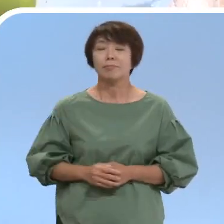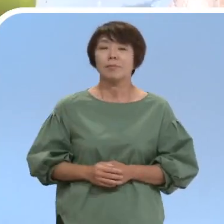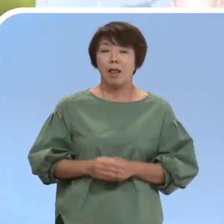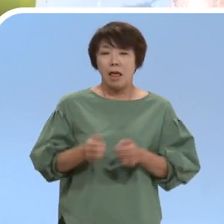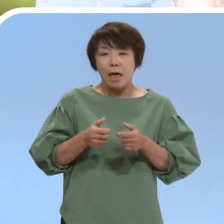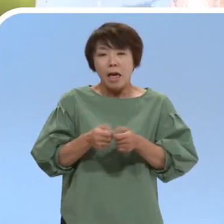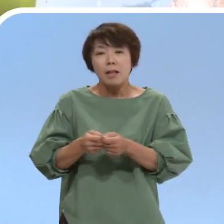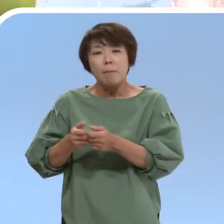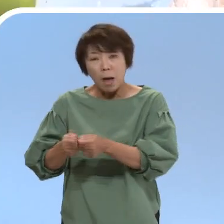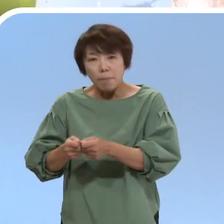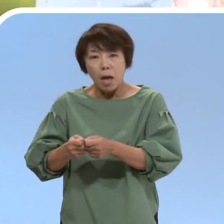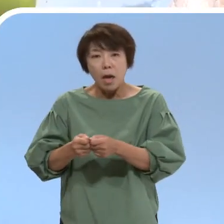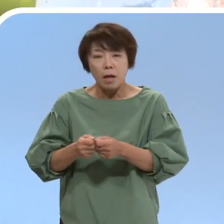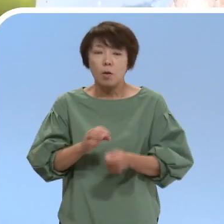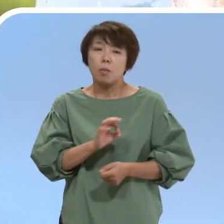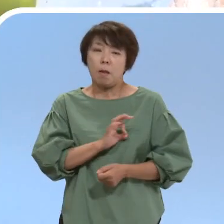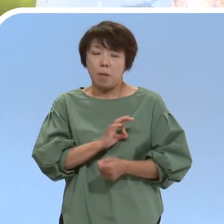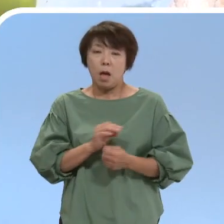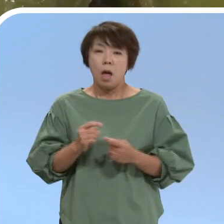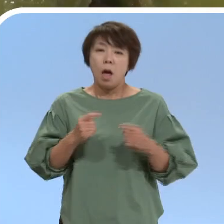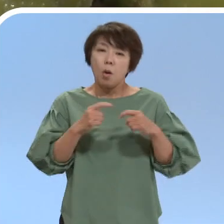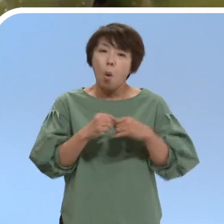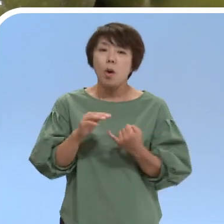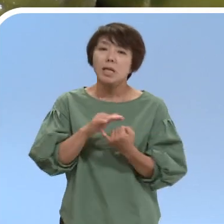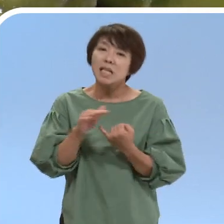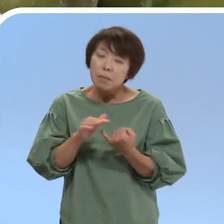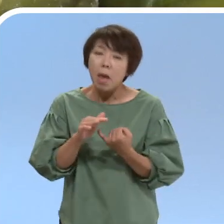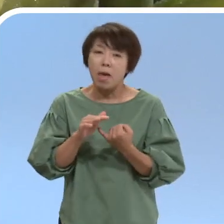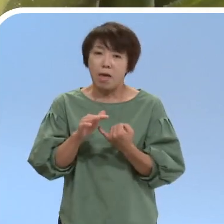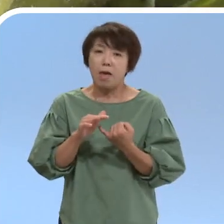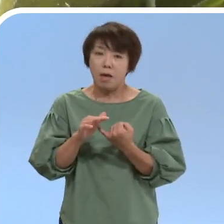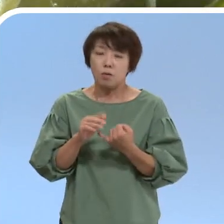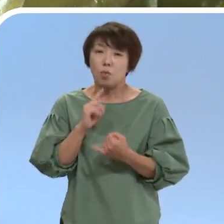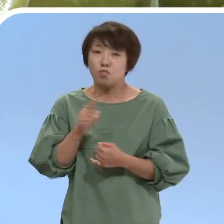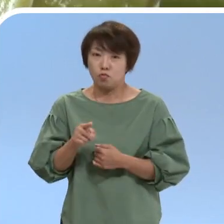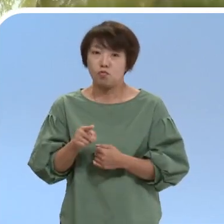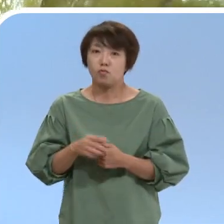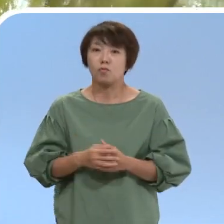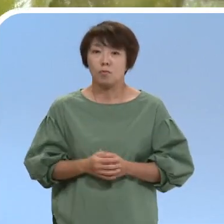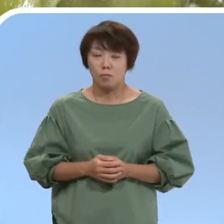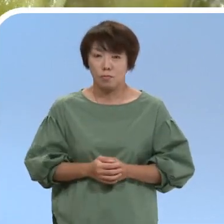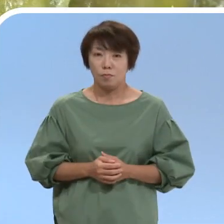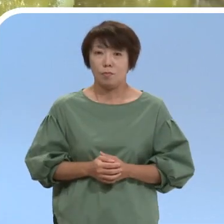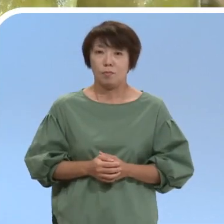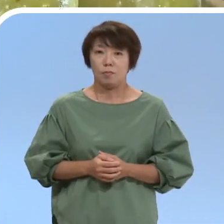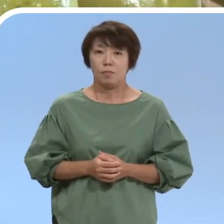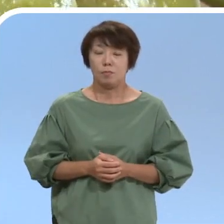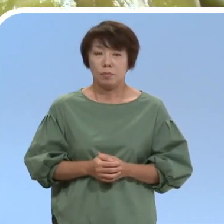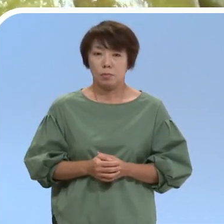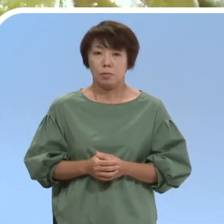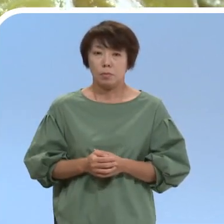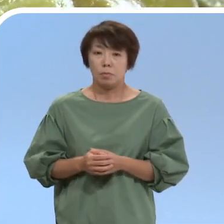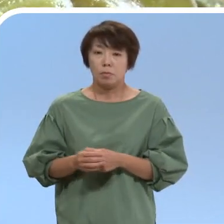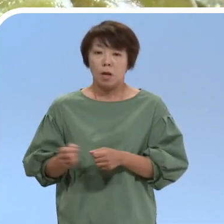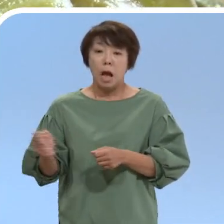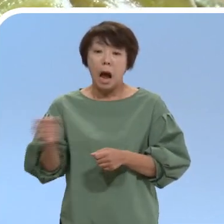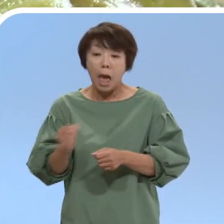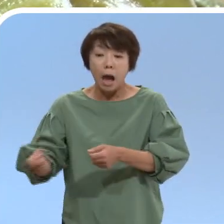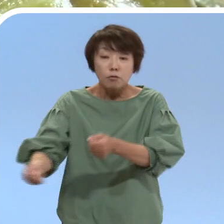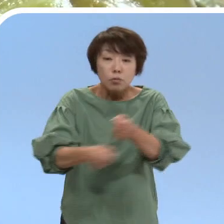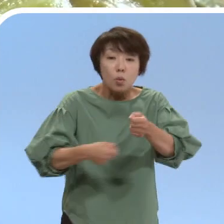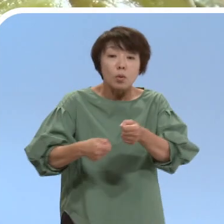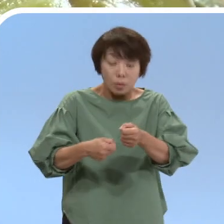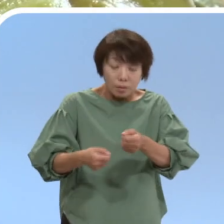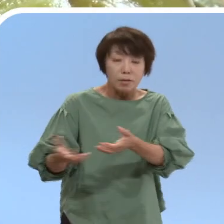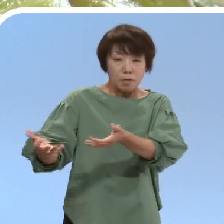枝豆、小石芽という新鮮な枝豆を直送しておりまして。 早生の枝豆ね。 はい。 早い時期にいただける